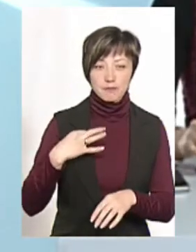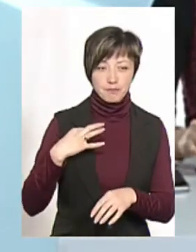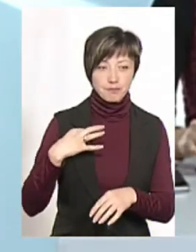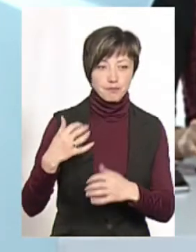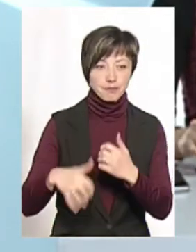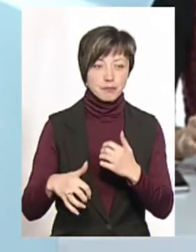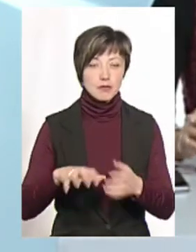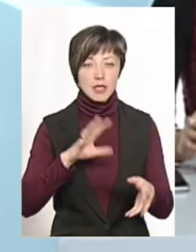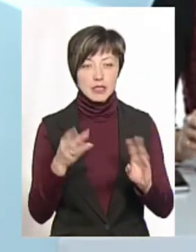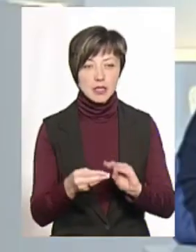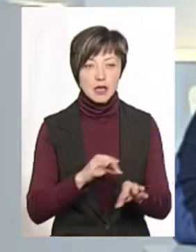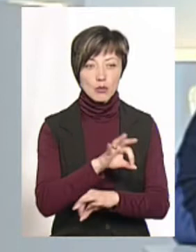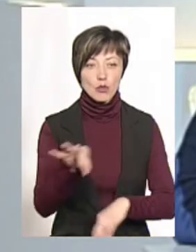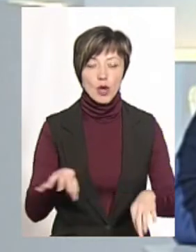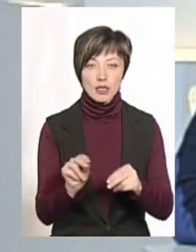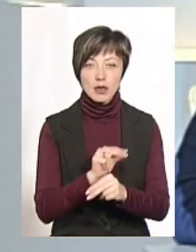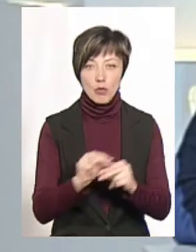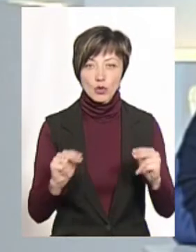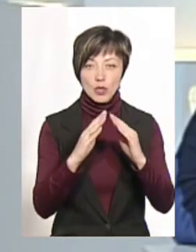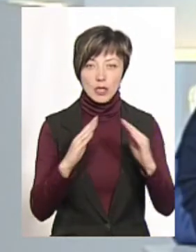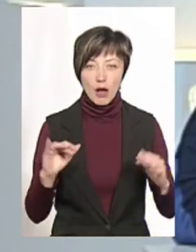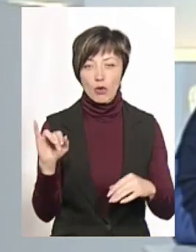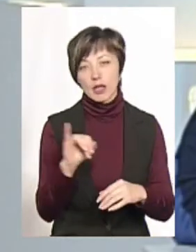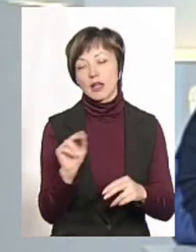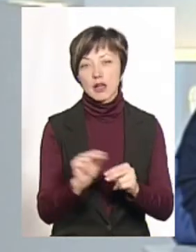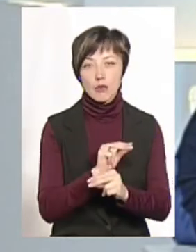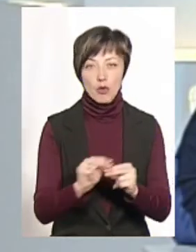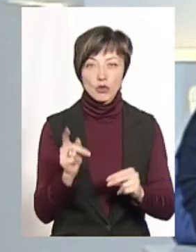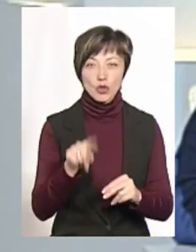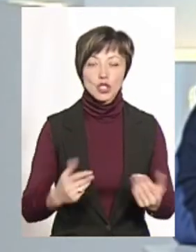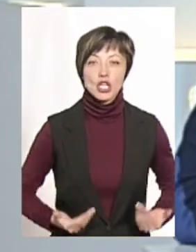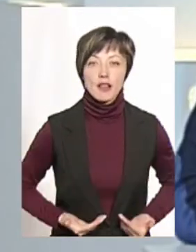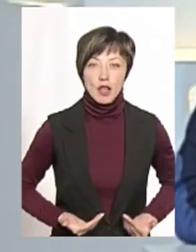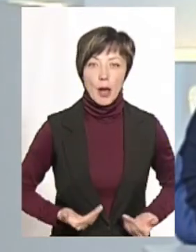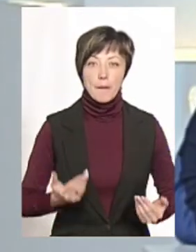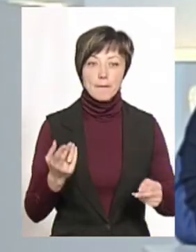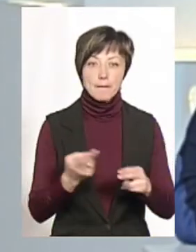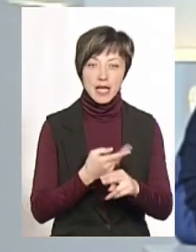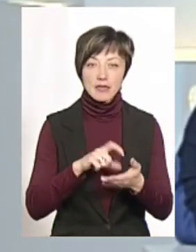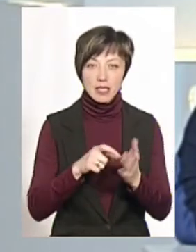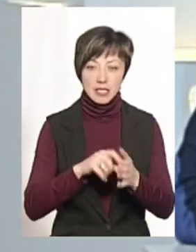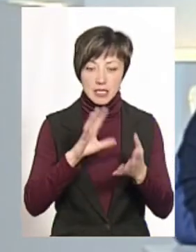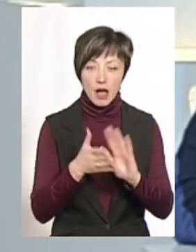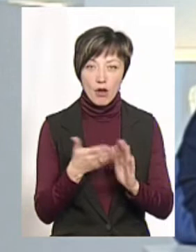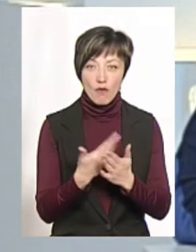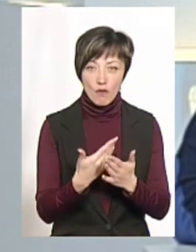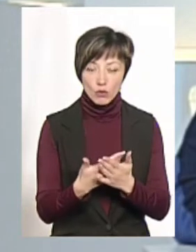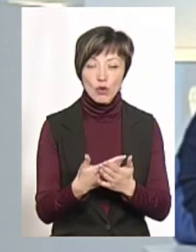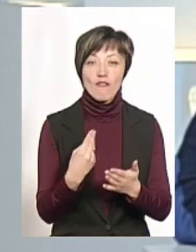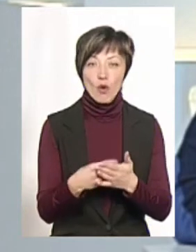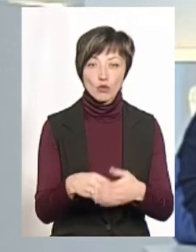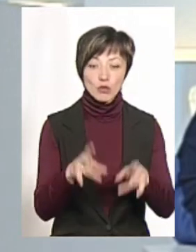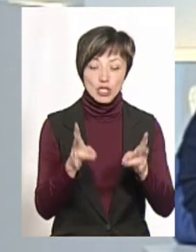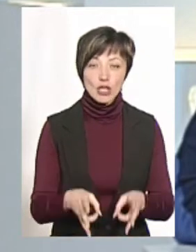осторонь. Загальний проєкт ремонту даху і ремонту того житла без квартир загального фонду, який